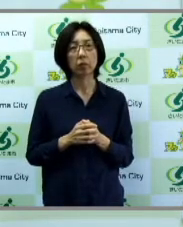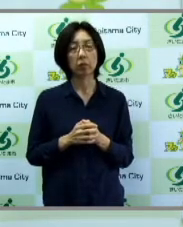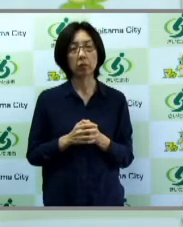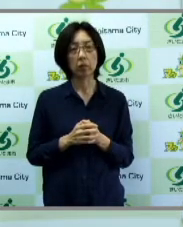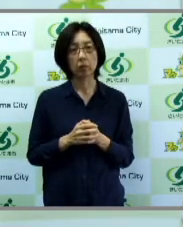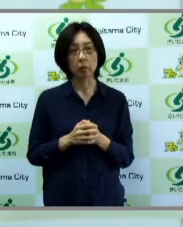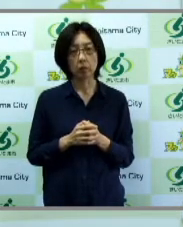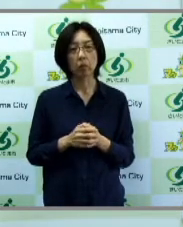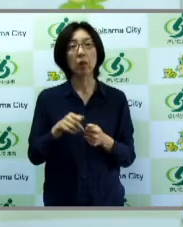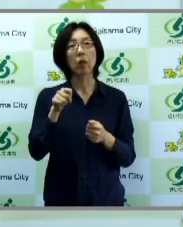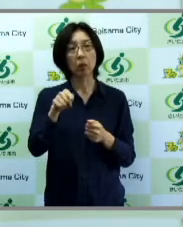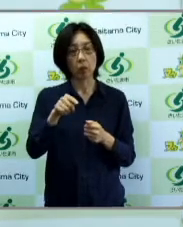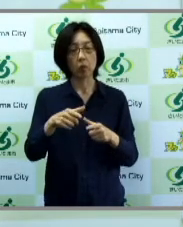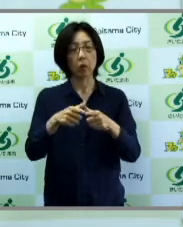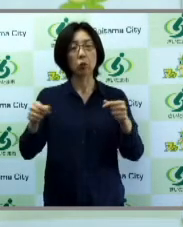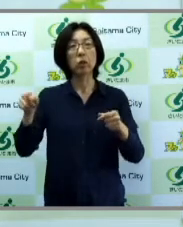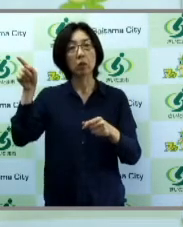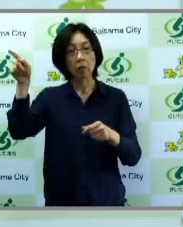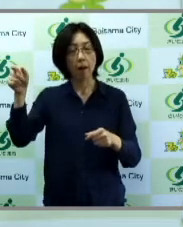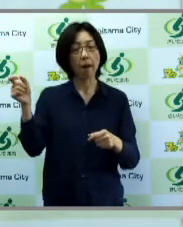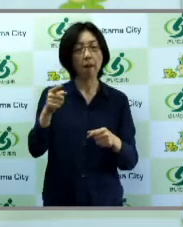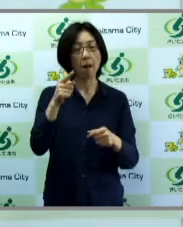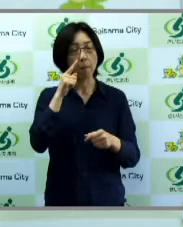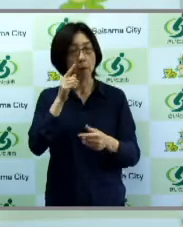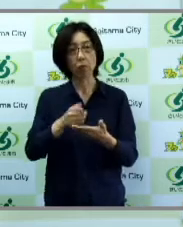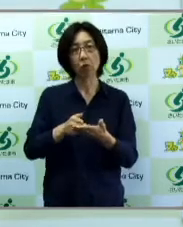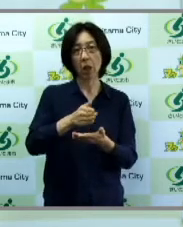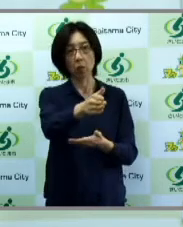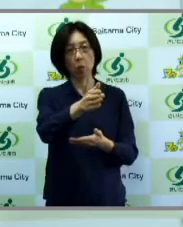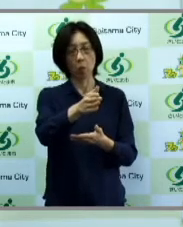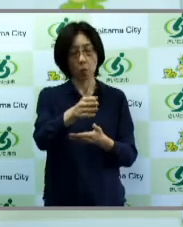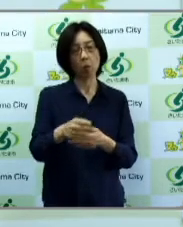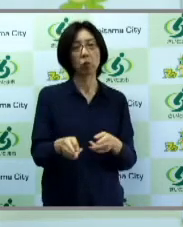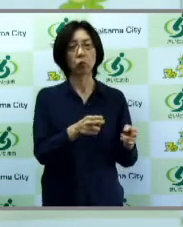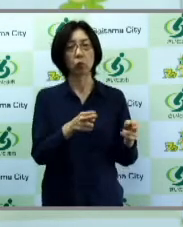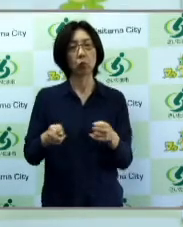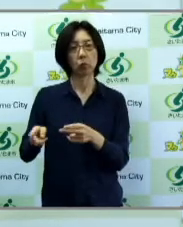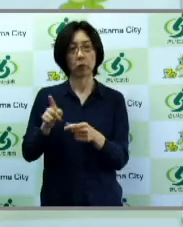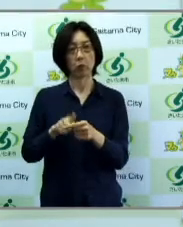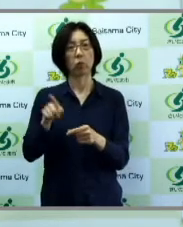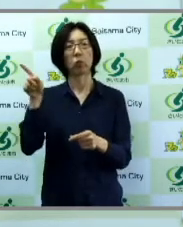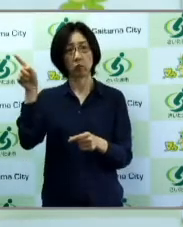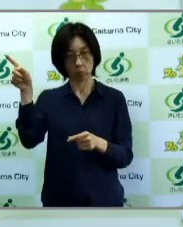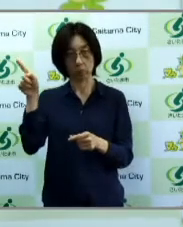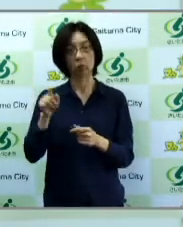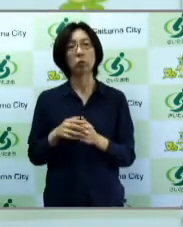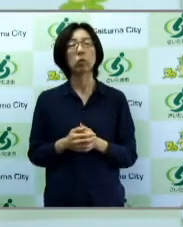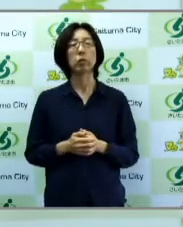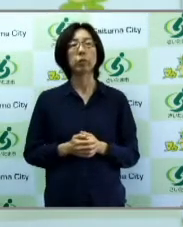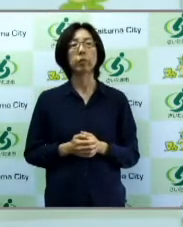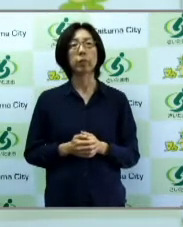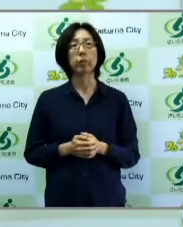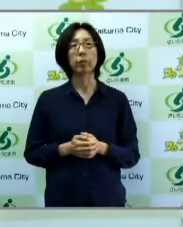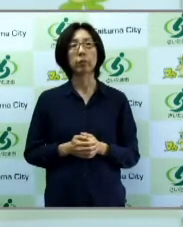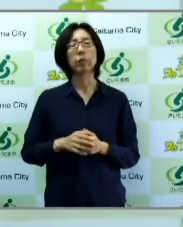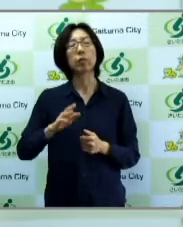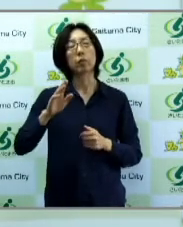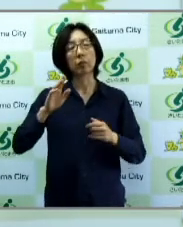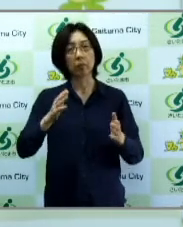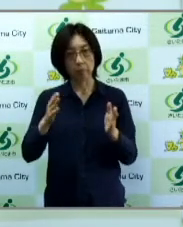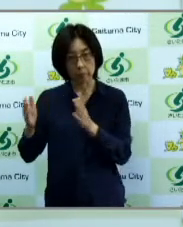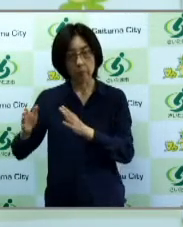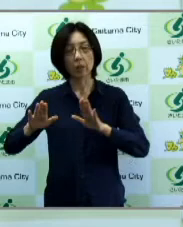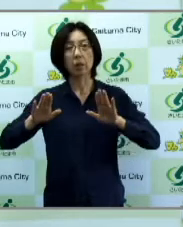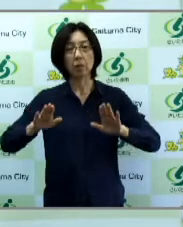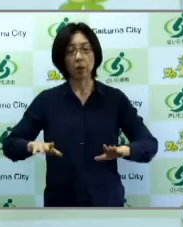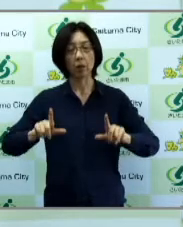するということで、現在準備が進められていると聞いております。その中でやはり今東京を含めて、首都圏あるい